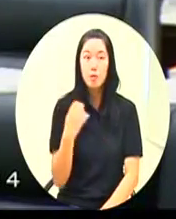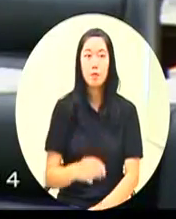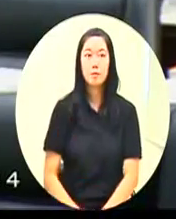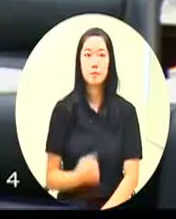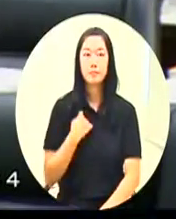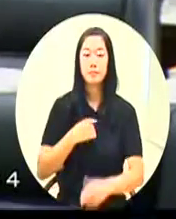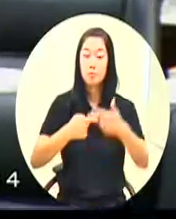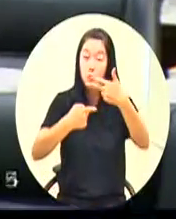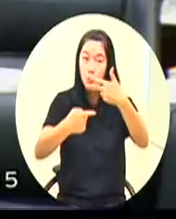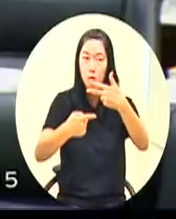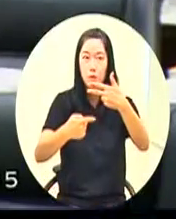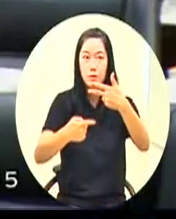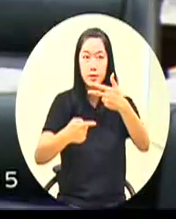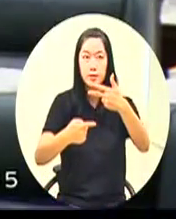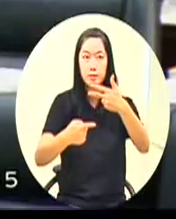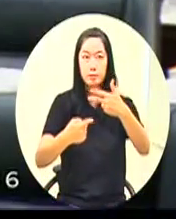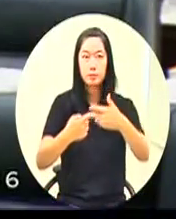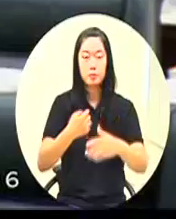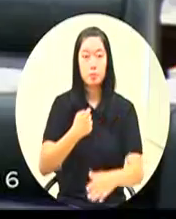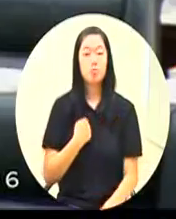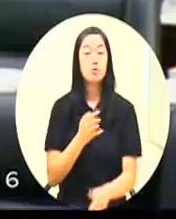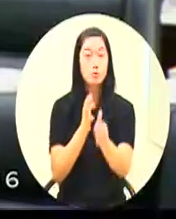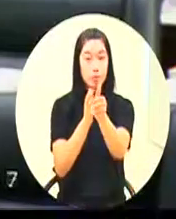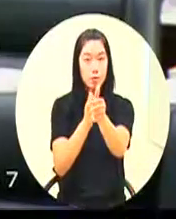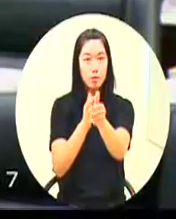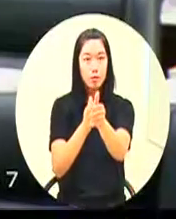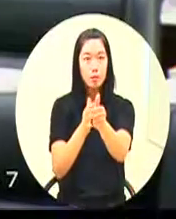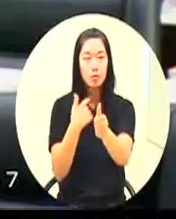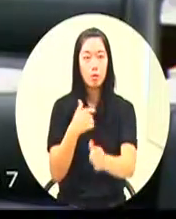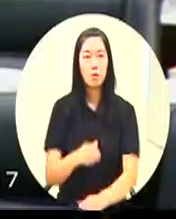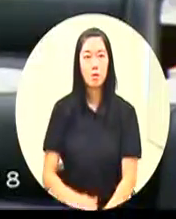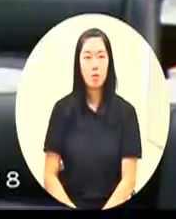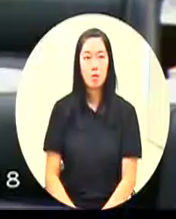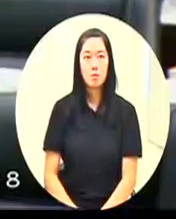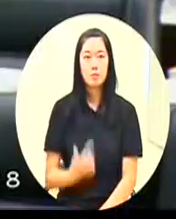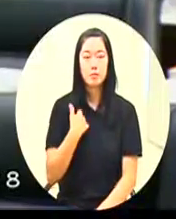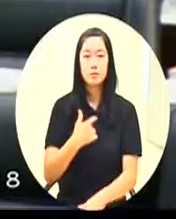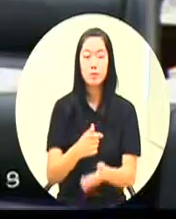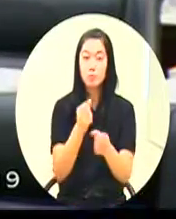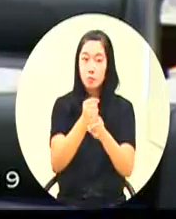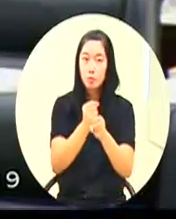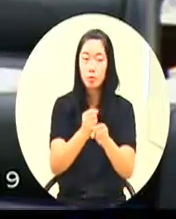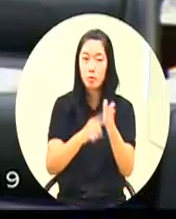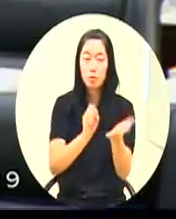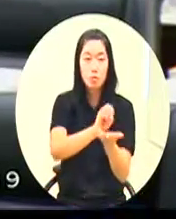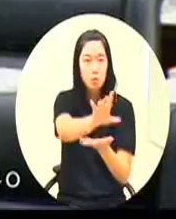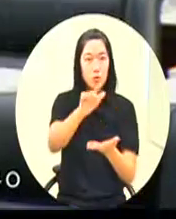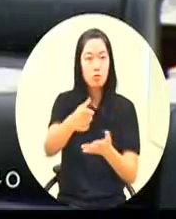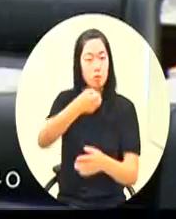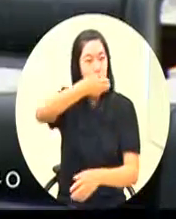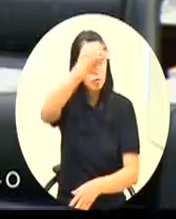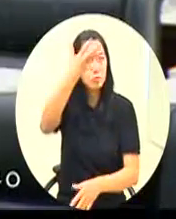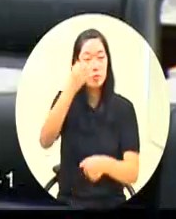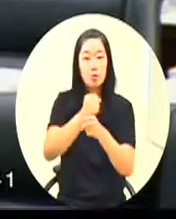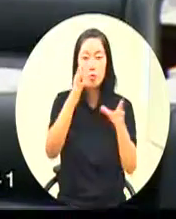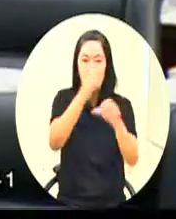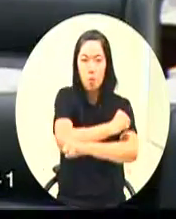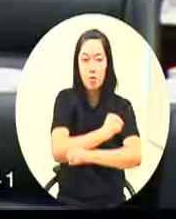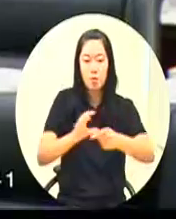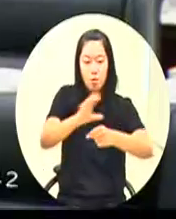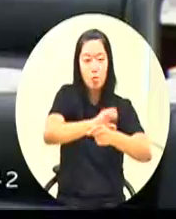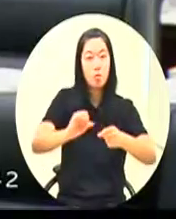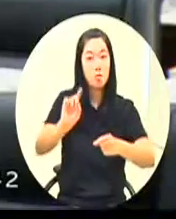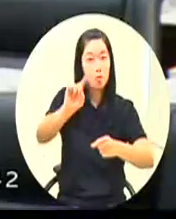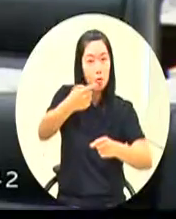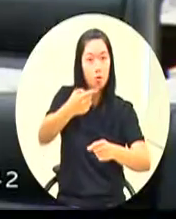拜一我就咨询嘛，我找了很多 PowerPoint， 包括高雄市的青年的失业率全国最高，高